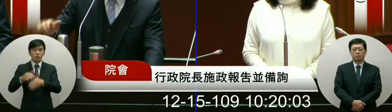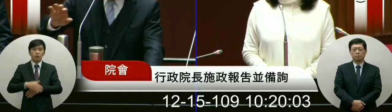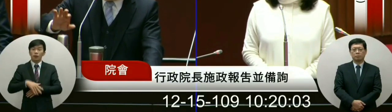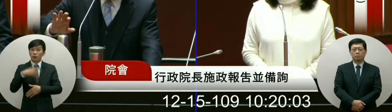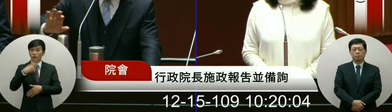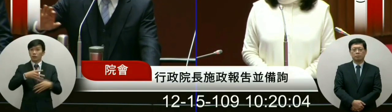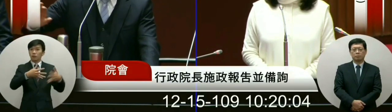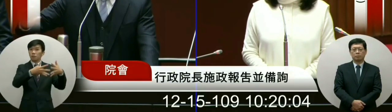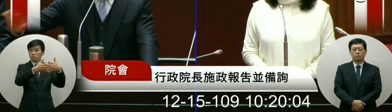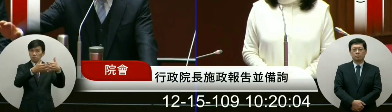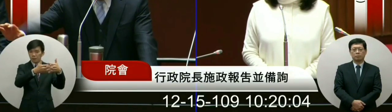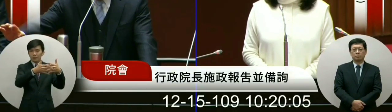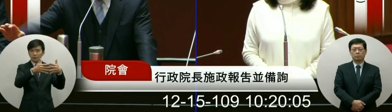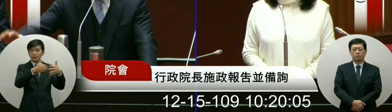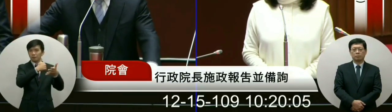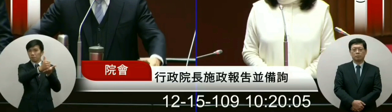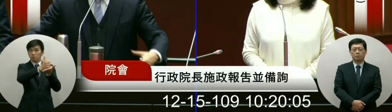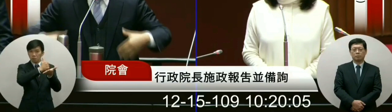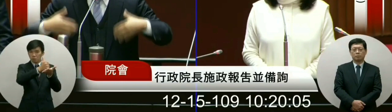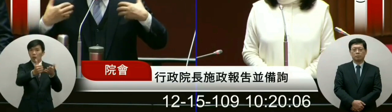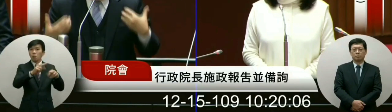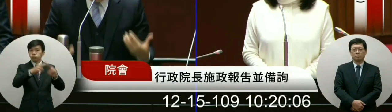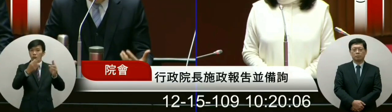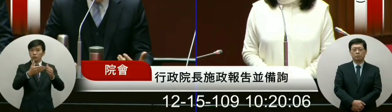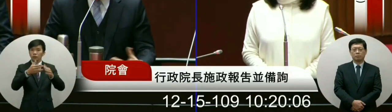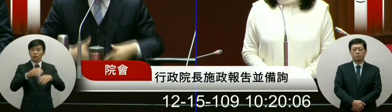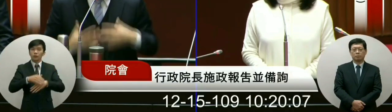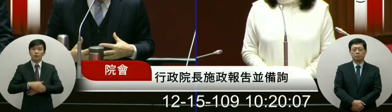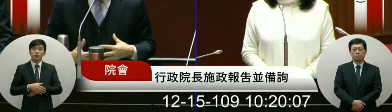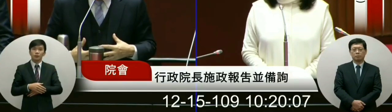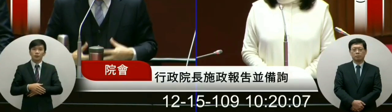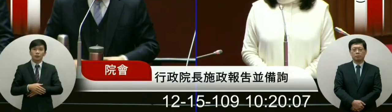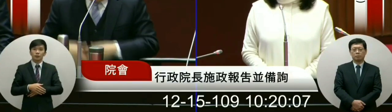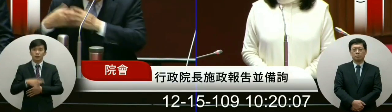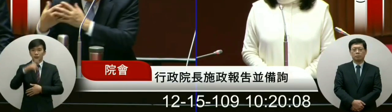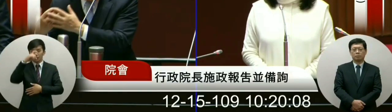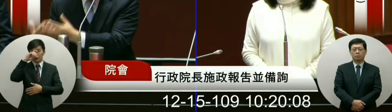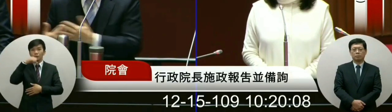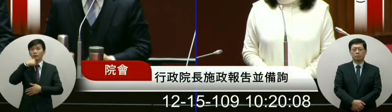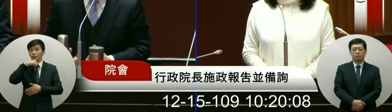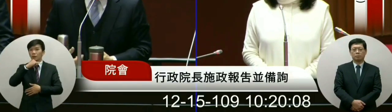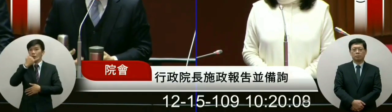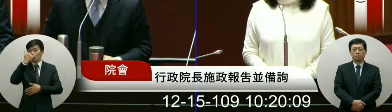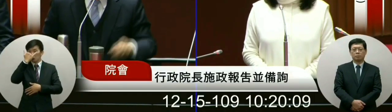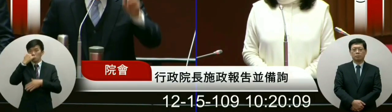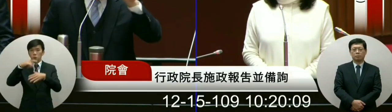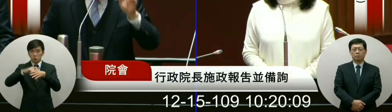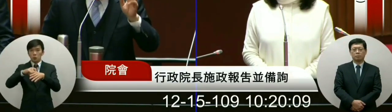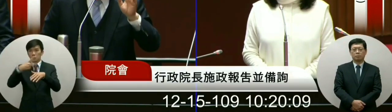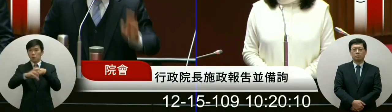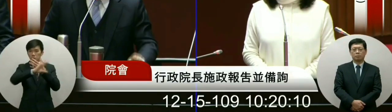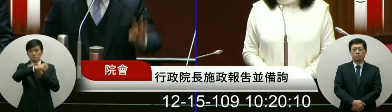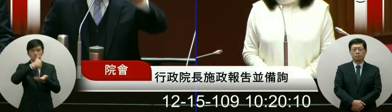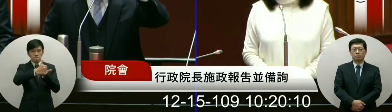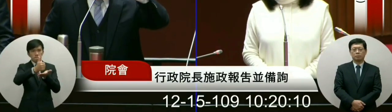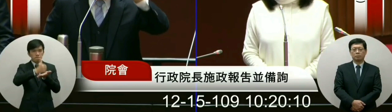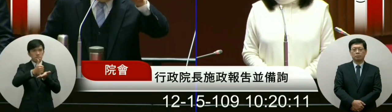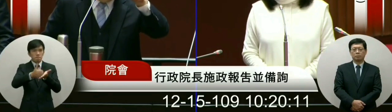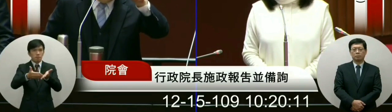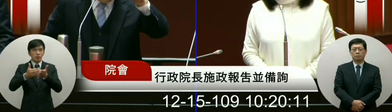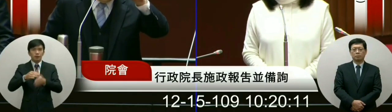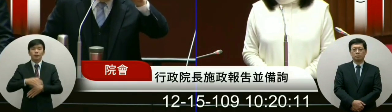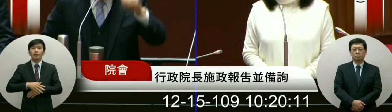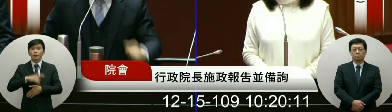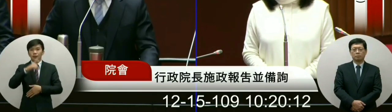跟美国的贸易障碍排除，让台湾的猪肉还可以销出去，这我们要创